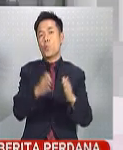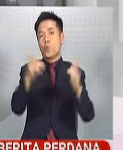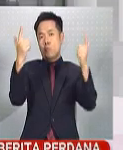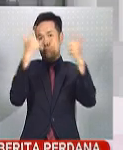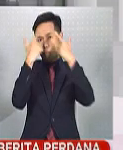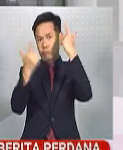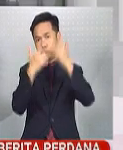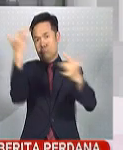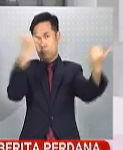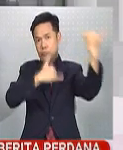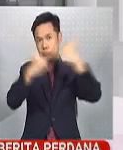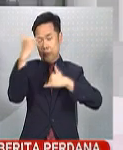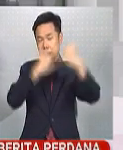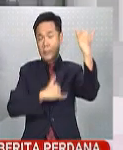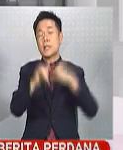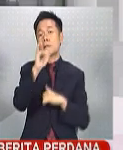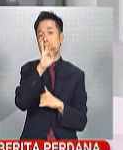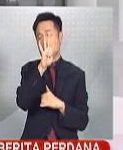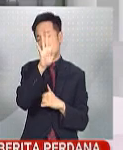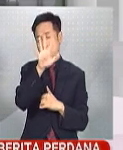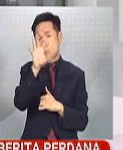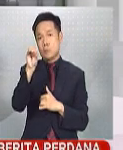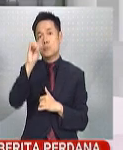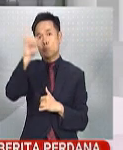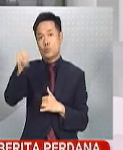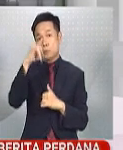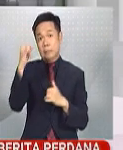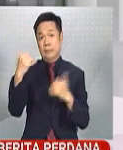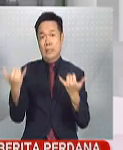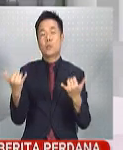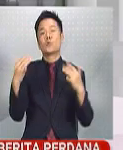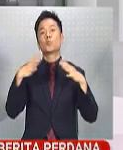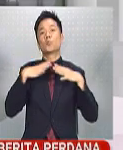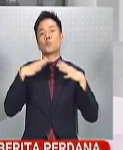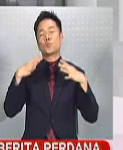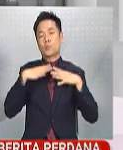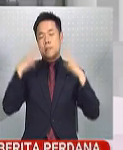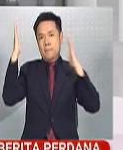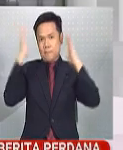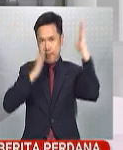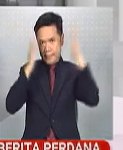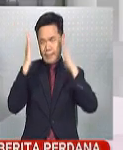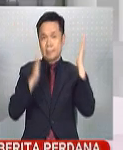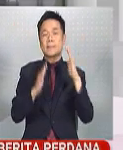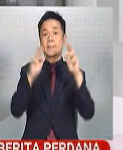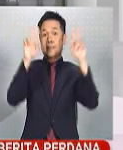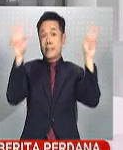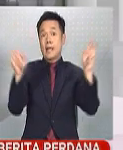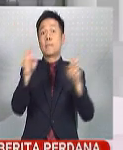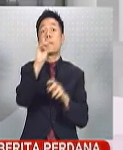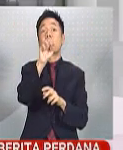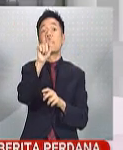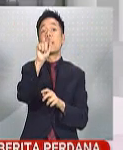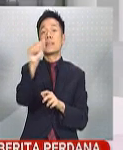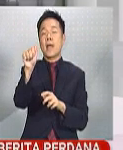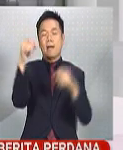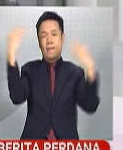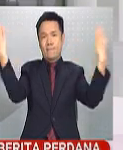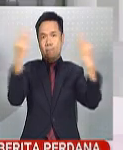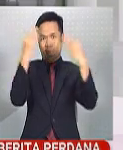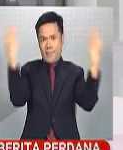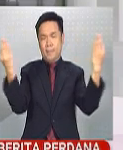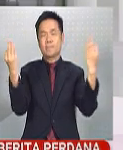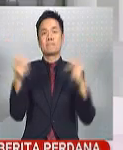sebanyak RM40 juta sepanjang penganjuran acara Cuti-Cuti Malaysia by MATA Fair. Menurut pengerusi pengelola Rocky